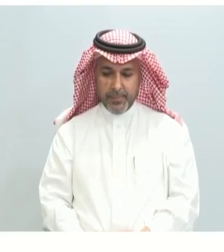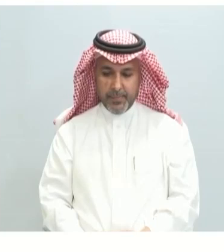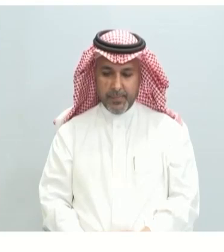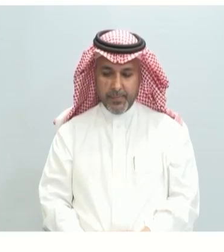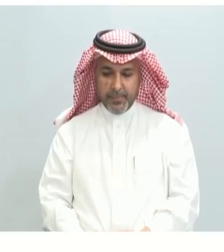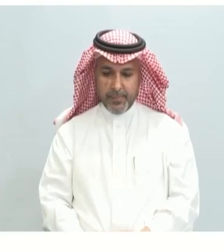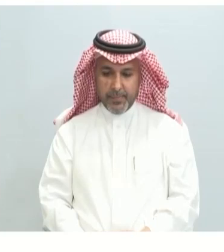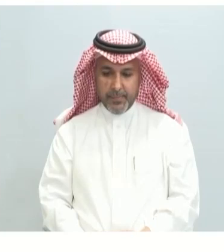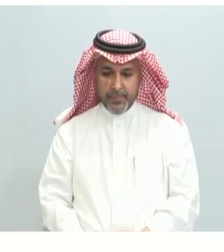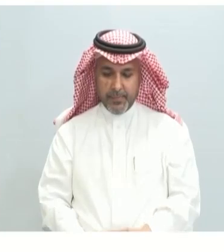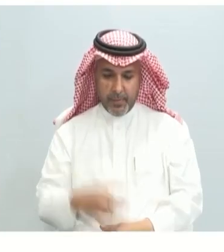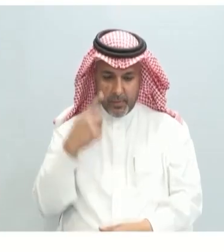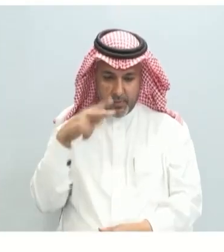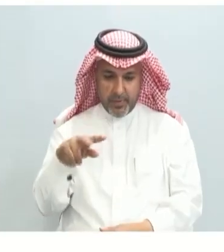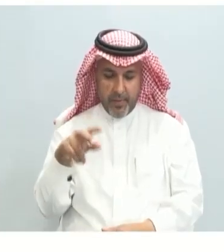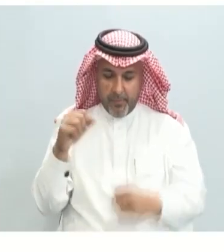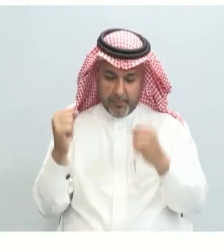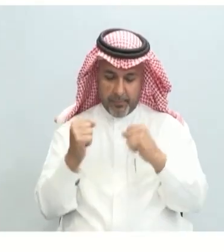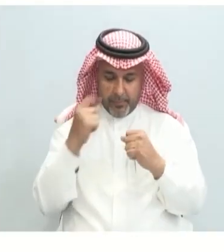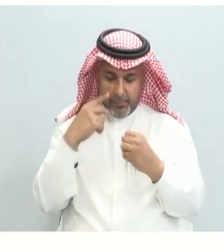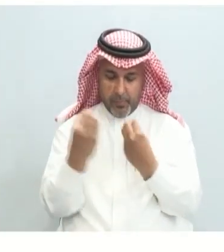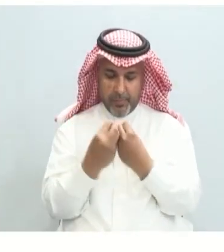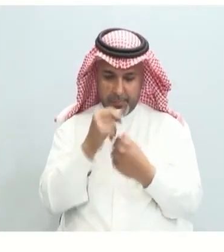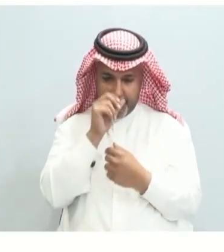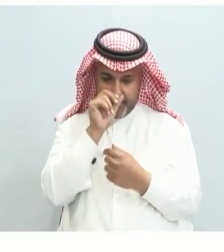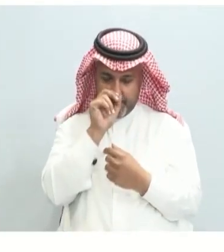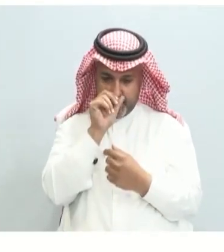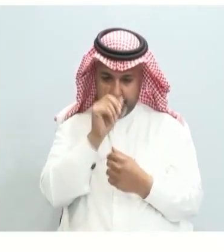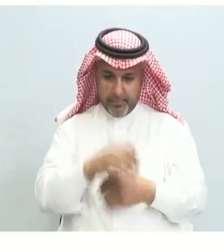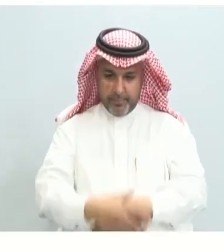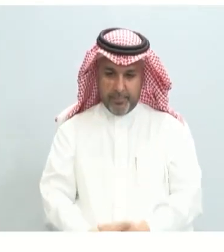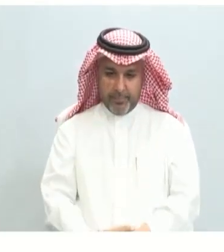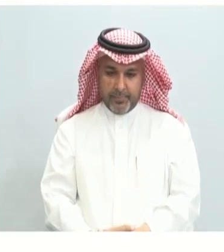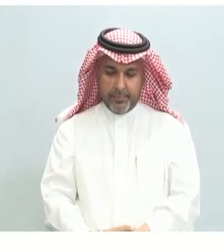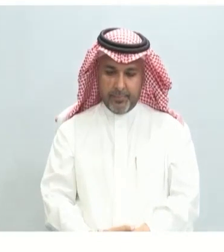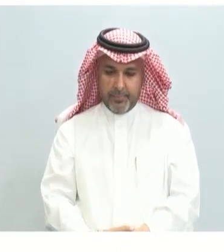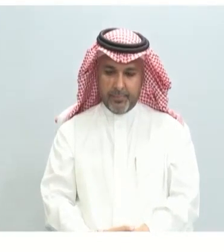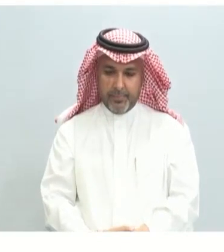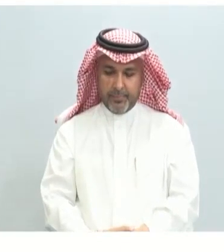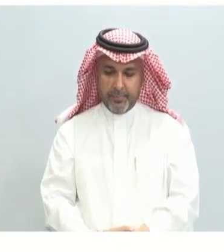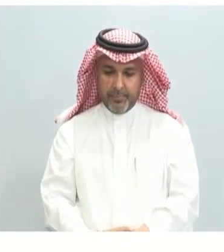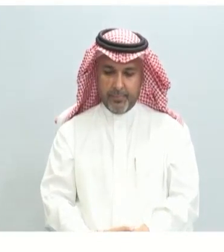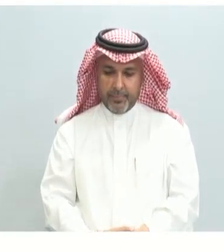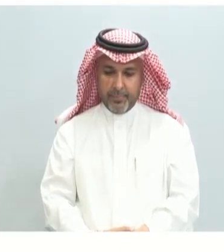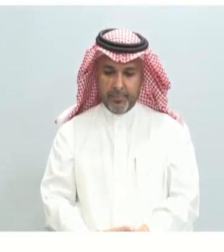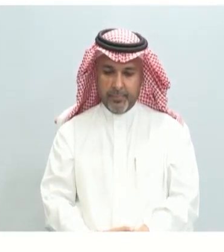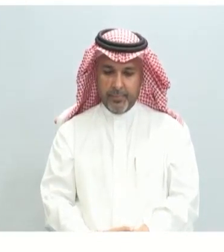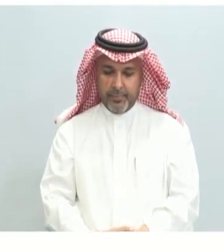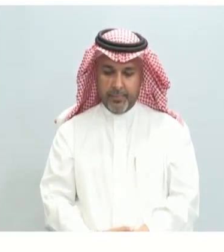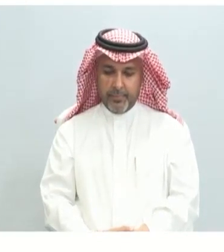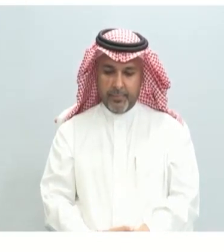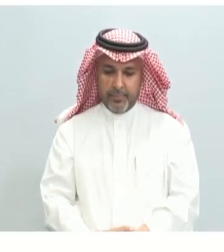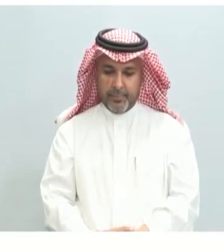المثال رقم ثلاثه ونحل السؤال مع بعضنا البعض ينظر غواص الى اعلى بزاويه